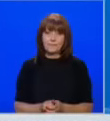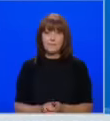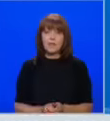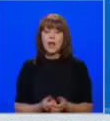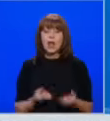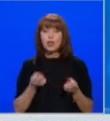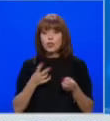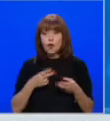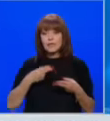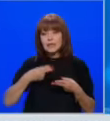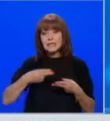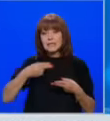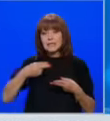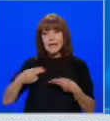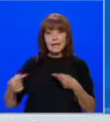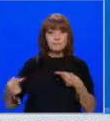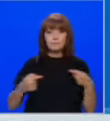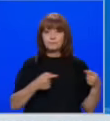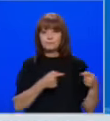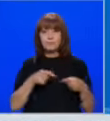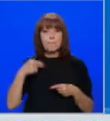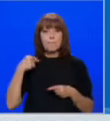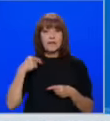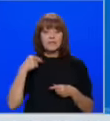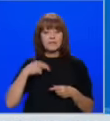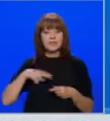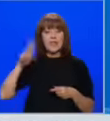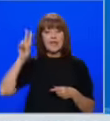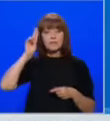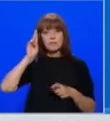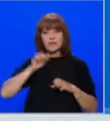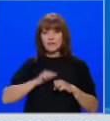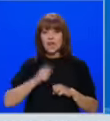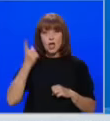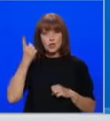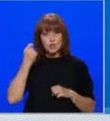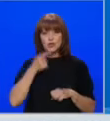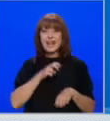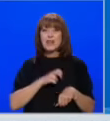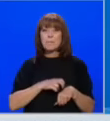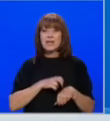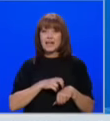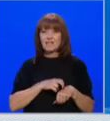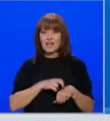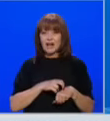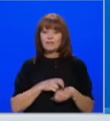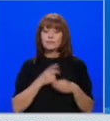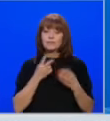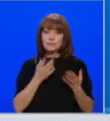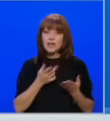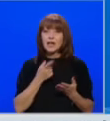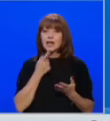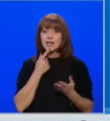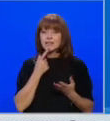Нова серия размяна на реплики между президентството и изпълнителната власт. Снощи в Димитровград държавният глава заяви лаконично,